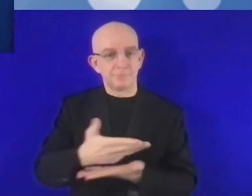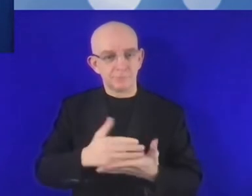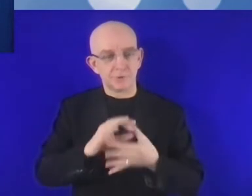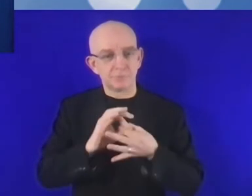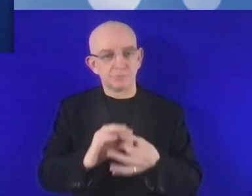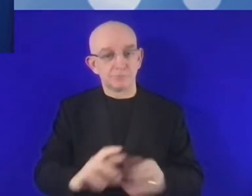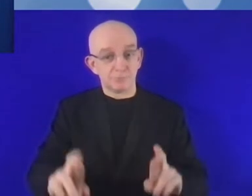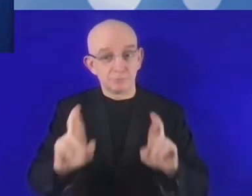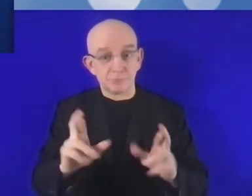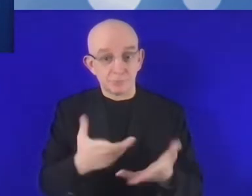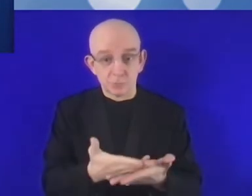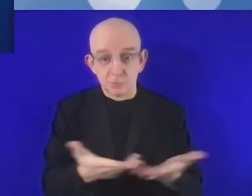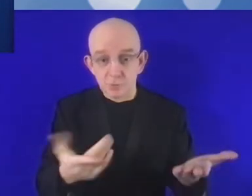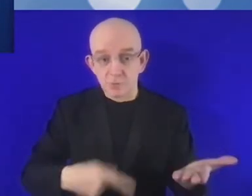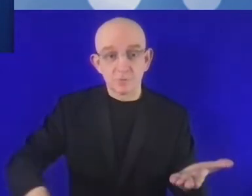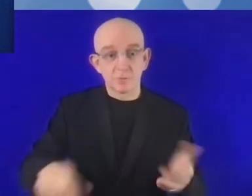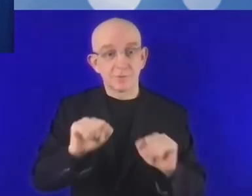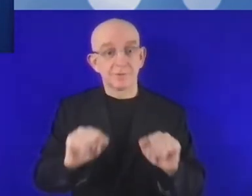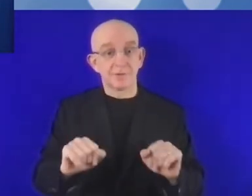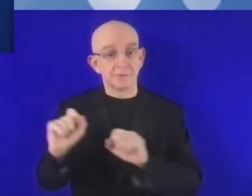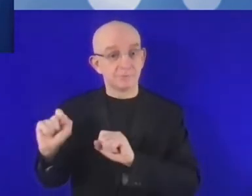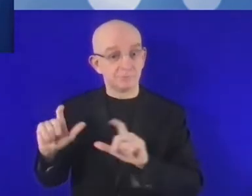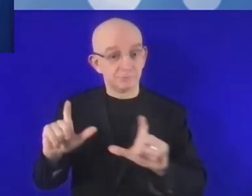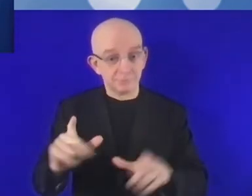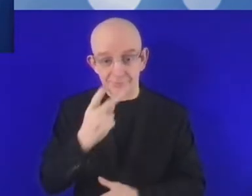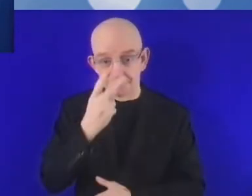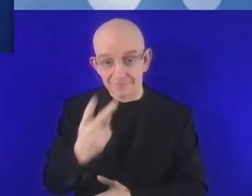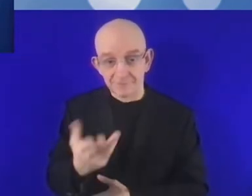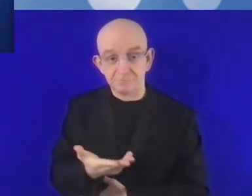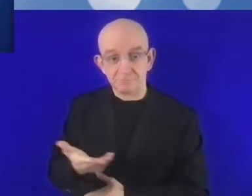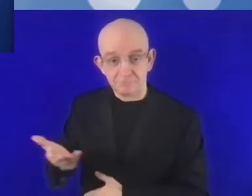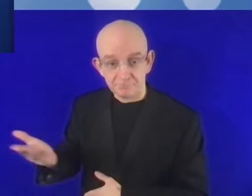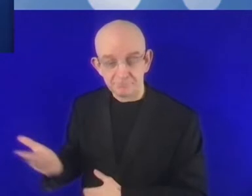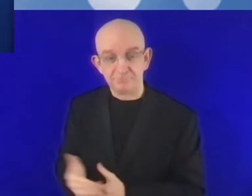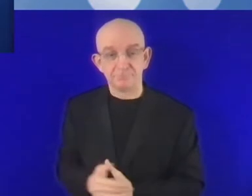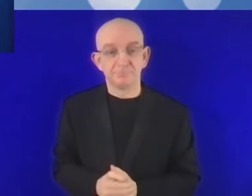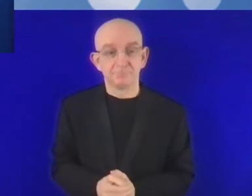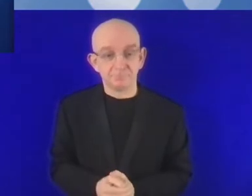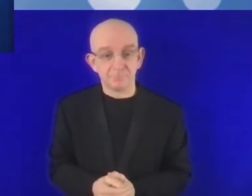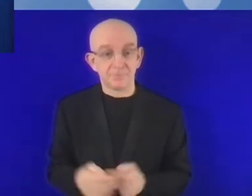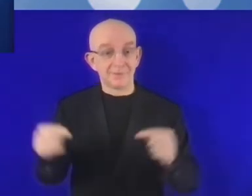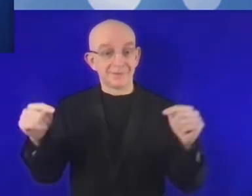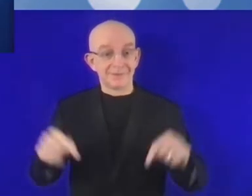بالسادة ممثلي منظمات عالية المستوى ورفيعة المستوى التي